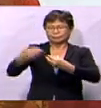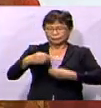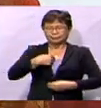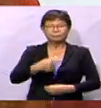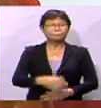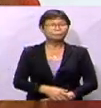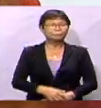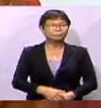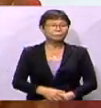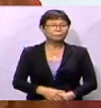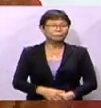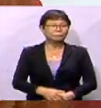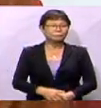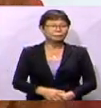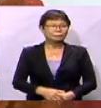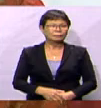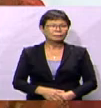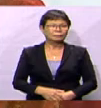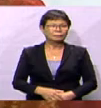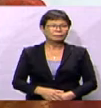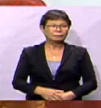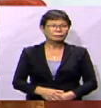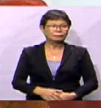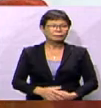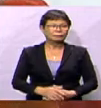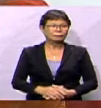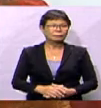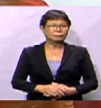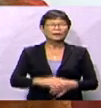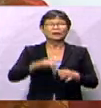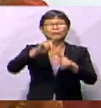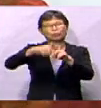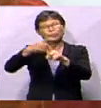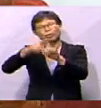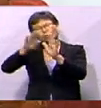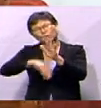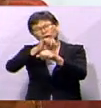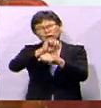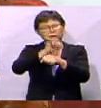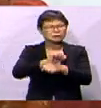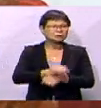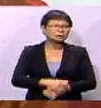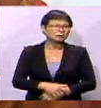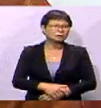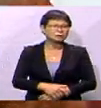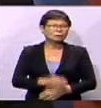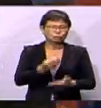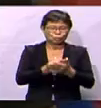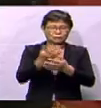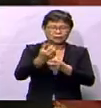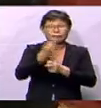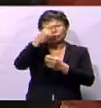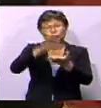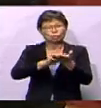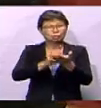ini kurang kerja, bah. Duit pun kalau bulan-bulan tu kurang. Ya dapat ini pun bersyukurlah. Terima